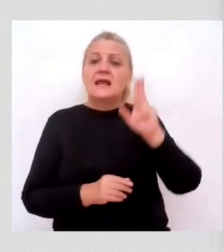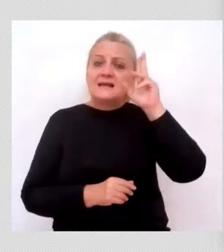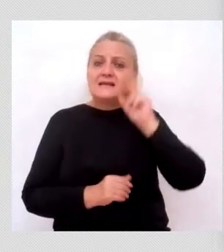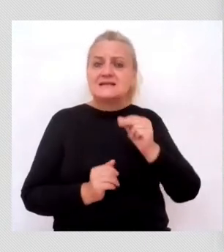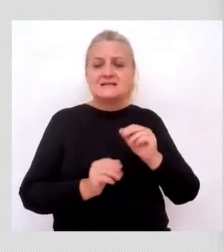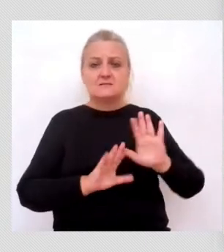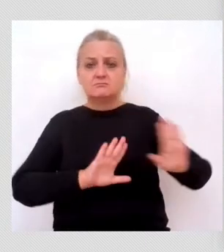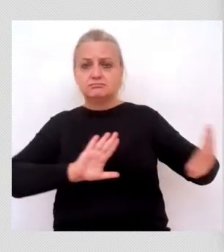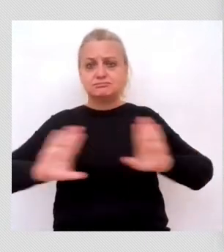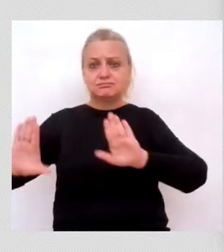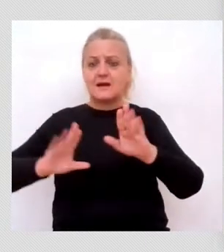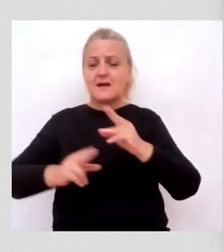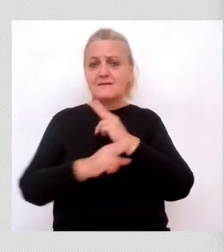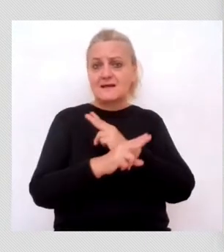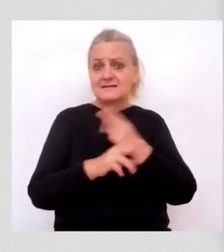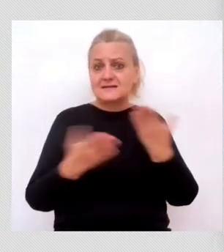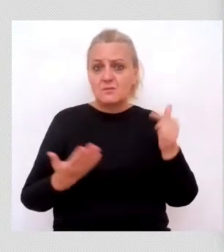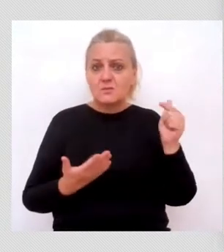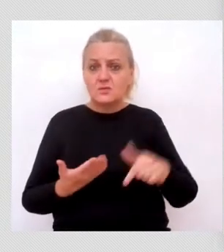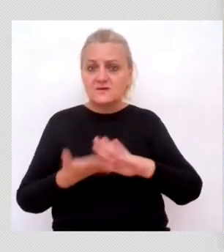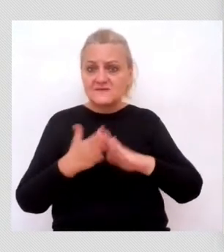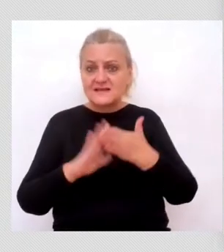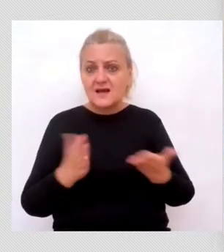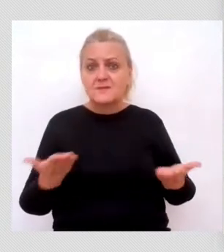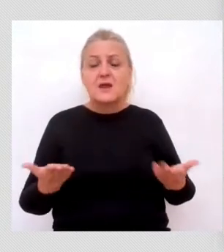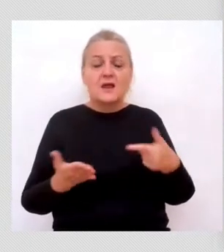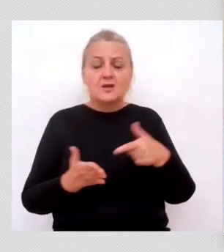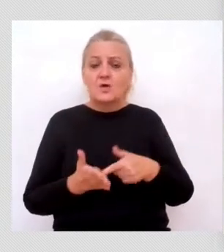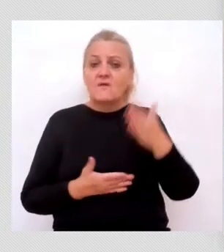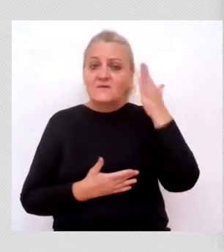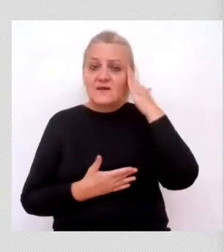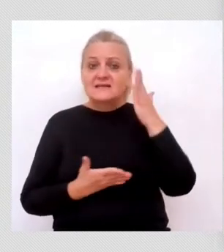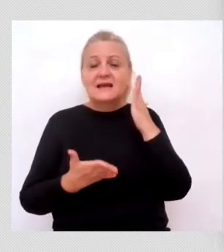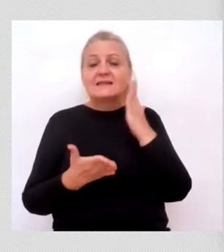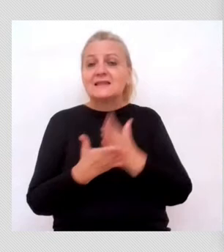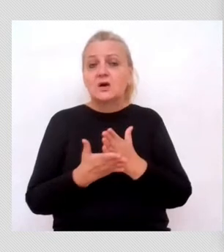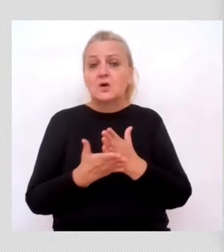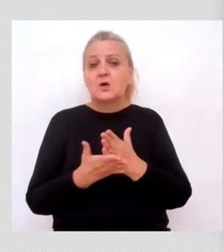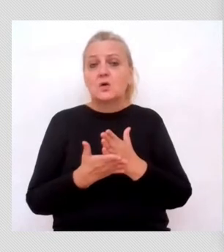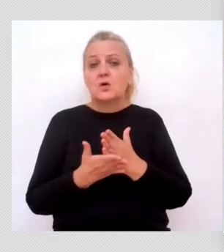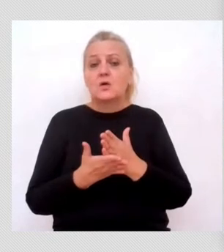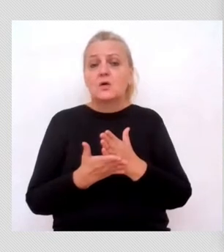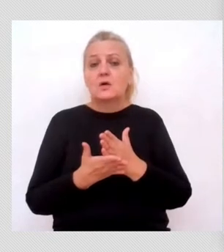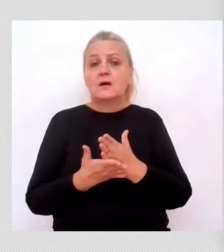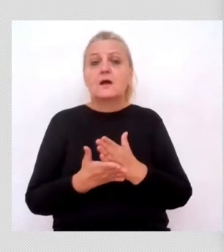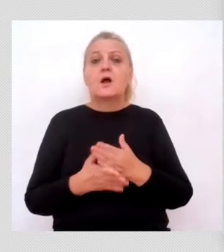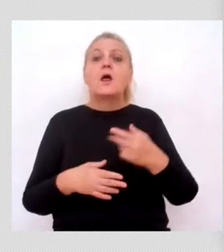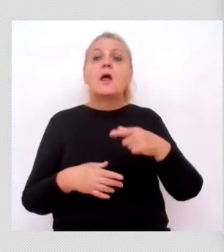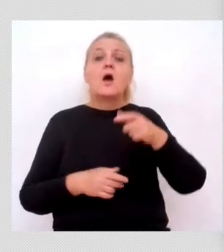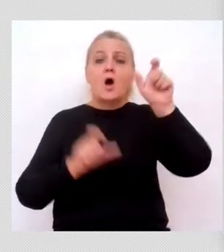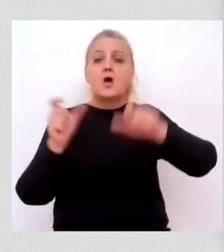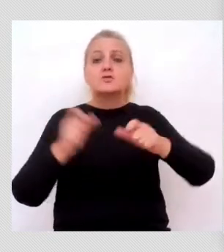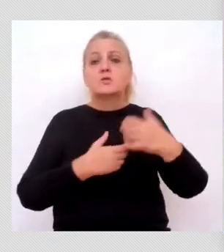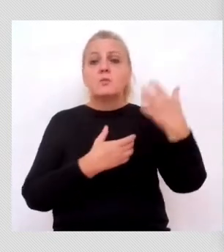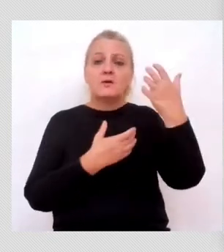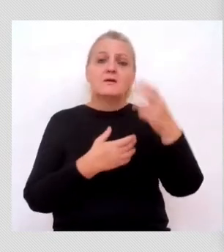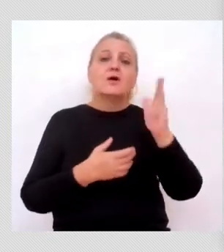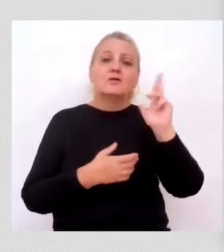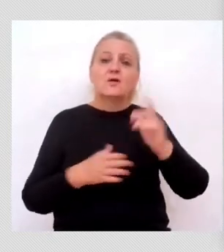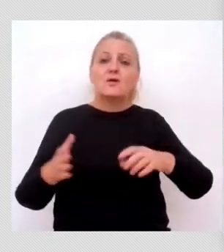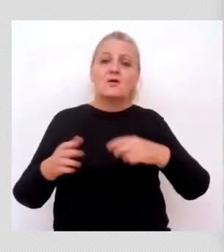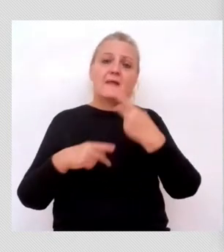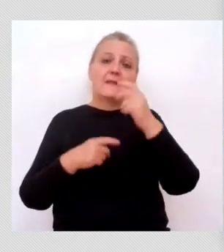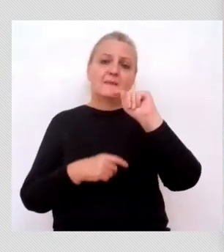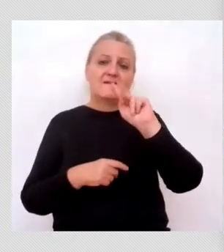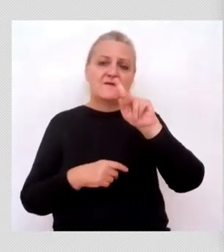uniezależniać nawzajem. Dlatego, że to nie jest wiedza tylko, która ma trafić do widzów TVP, bo ona i tak do nich nie trafi.